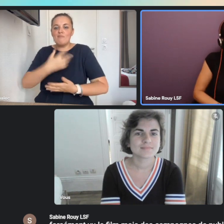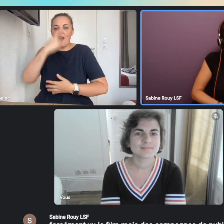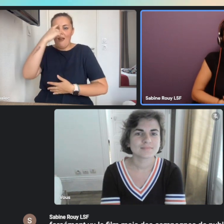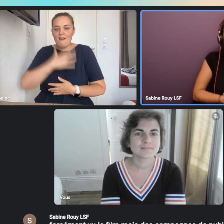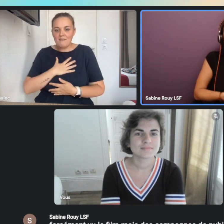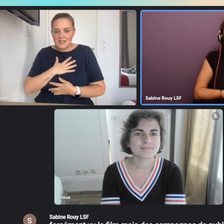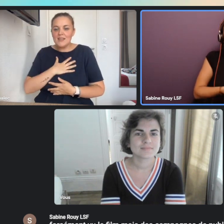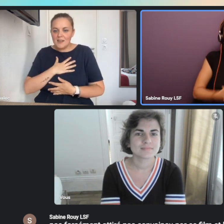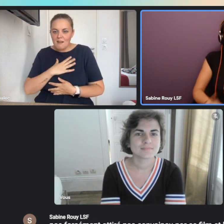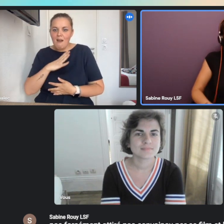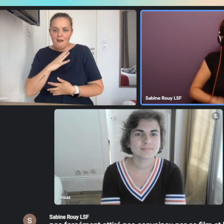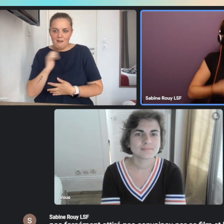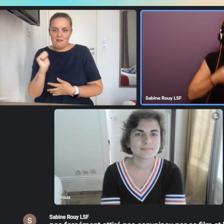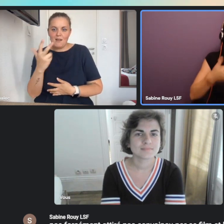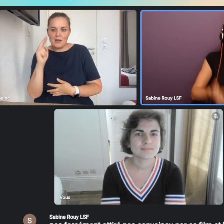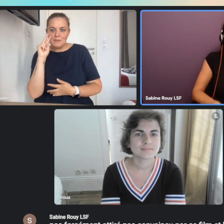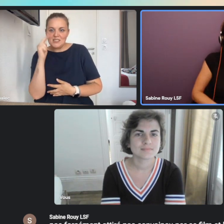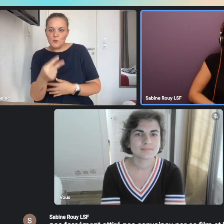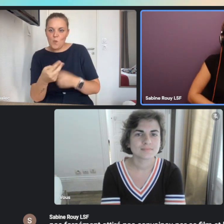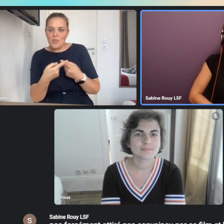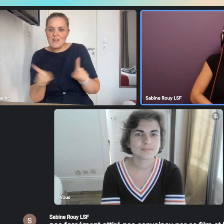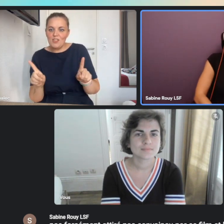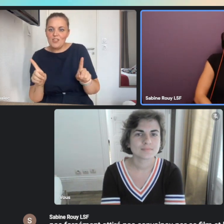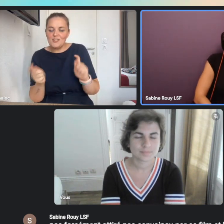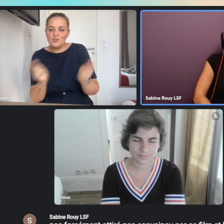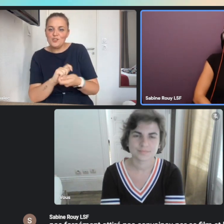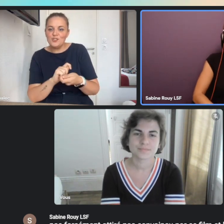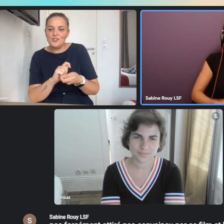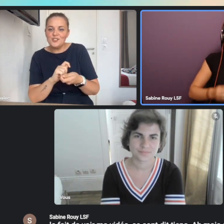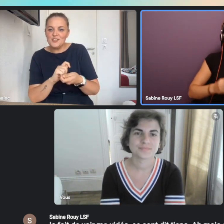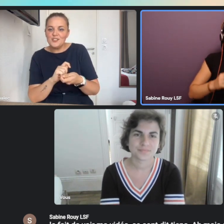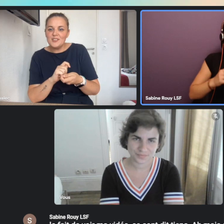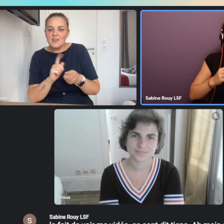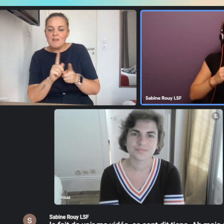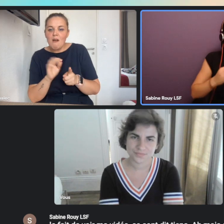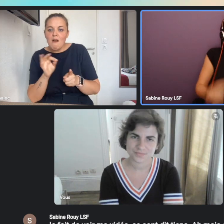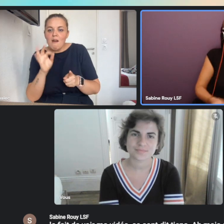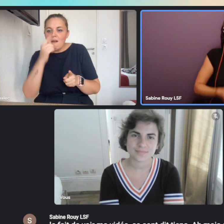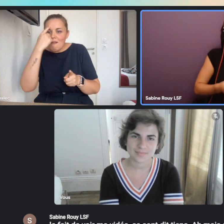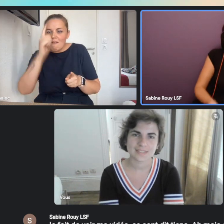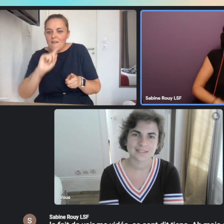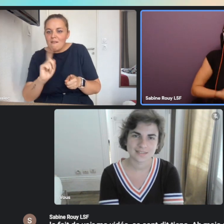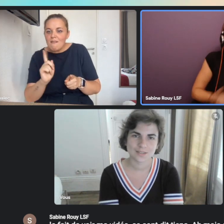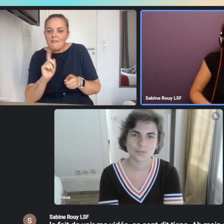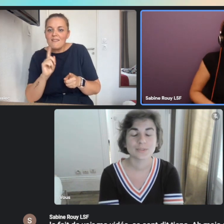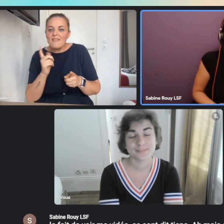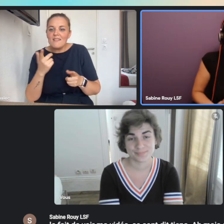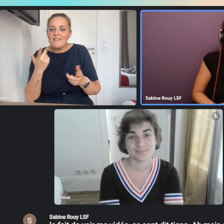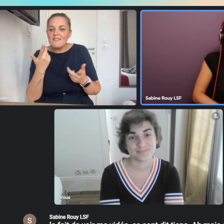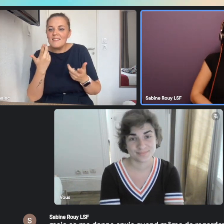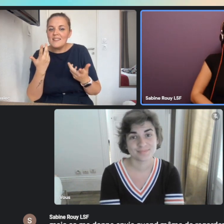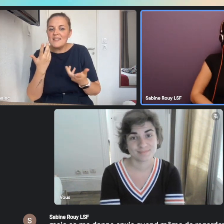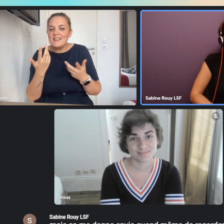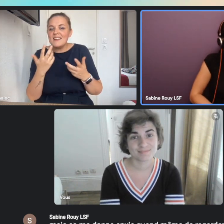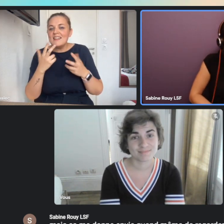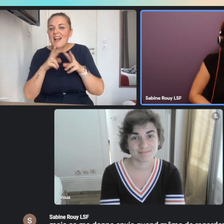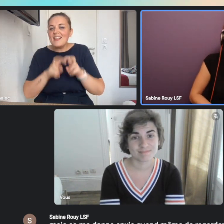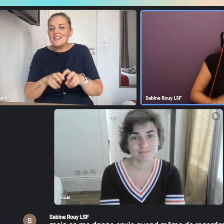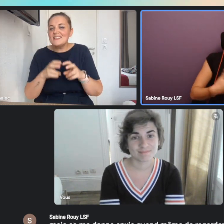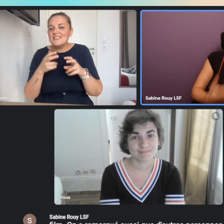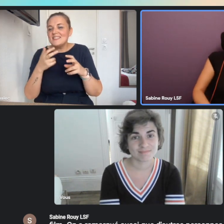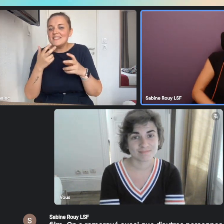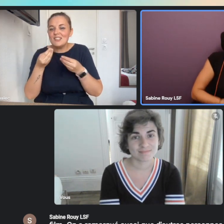vu le film, quand je m'exprime en donnant mon avis, il y a des gens qui ont en fait, ça a changé leur vision. Ils n'avaient pas forcément la même vision